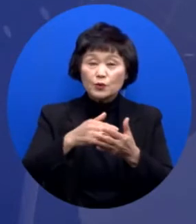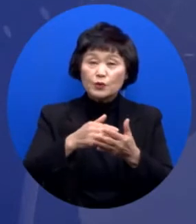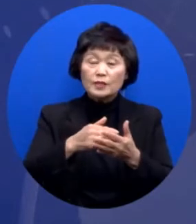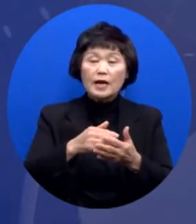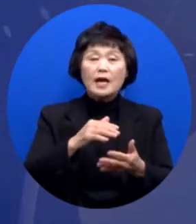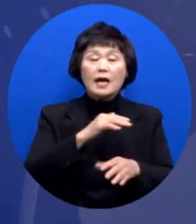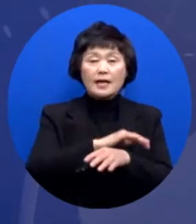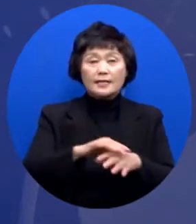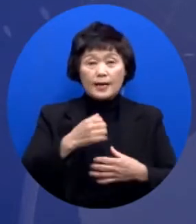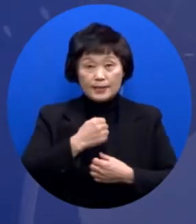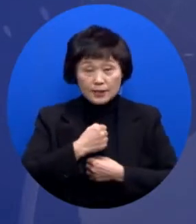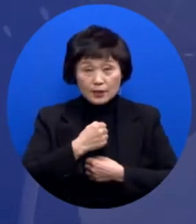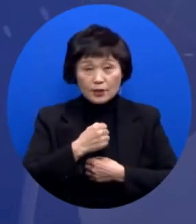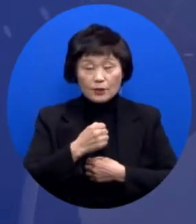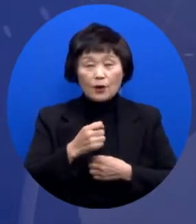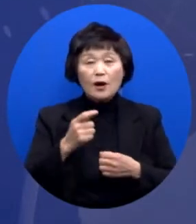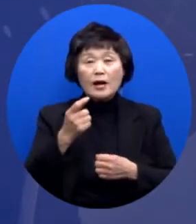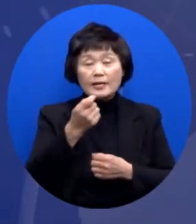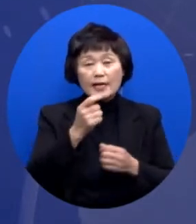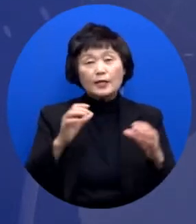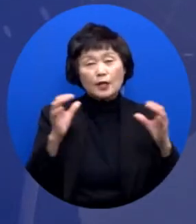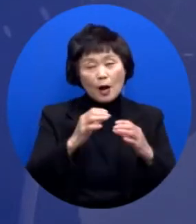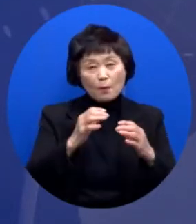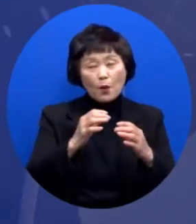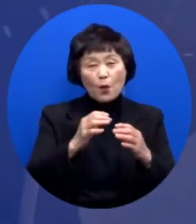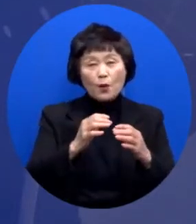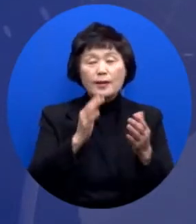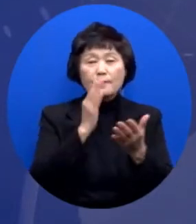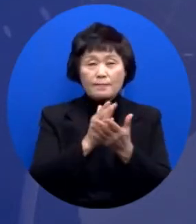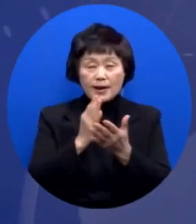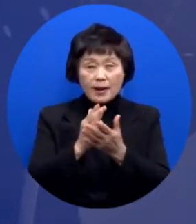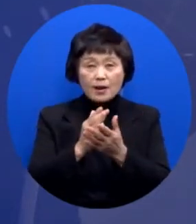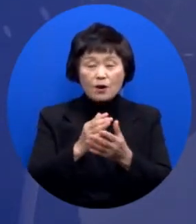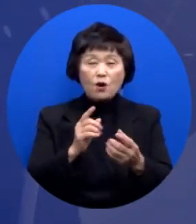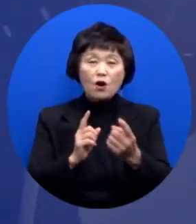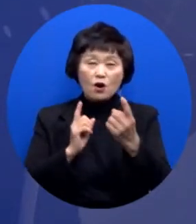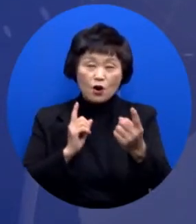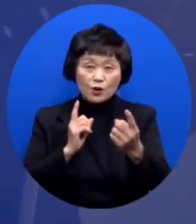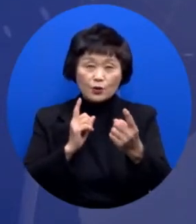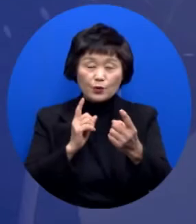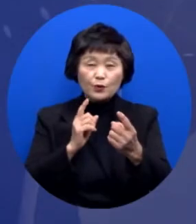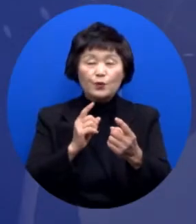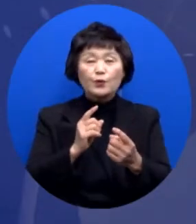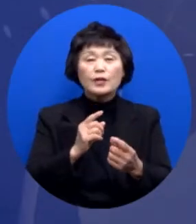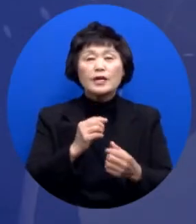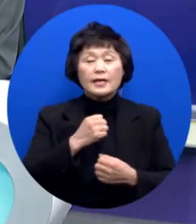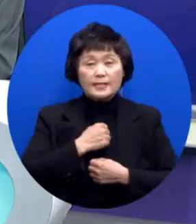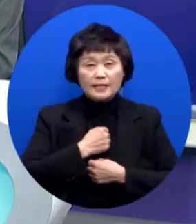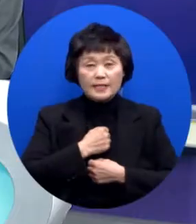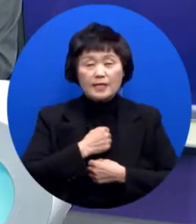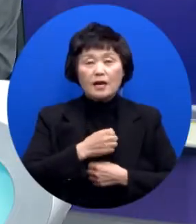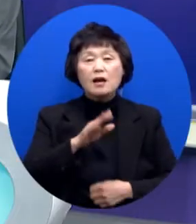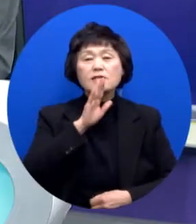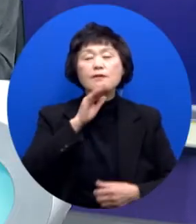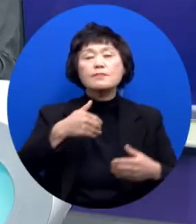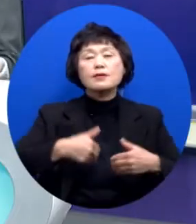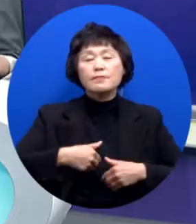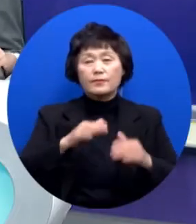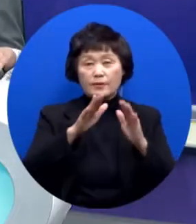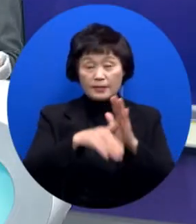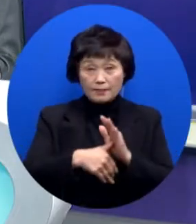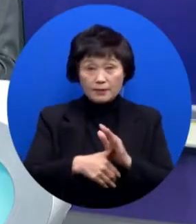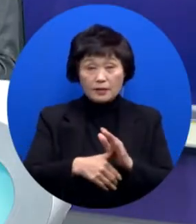지키고 소모임 은 자제하면서 거리두기 수칙 을 준수하는 자세가 어느 때보다 필요해 보입니다 4 지난주 일이요